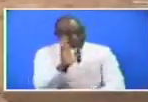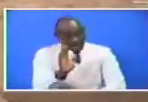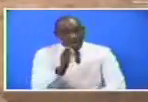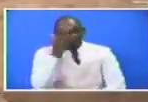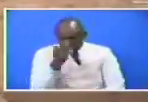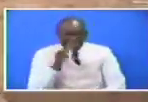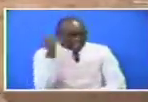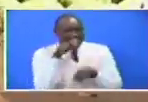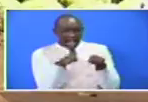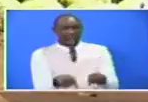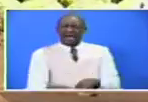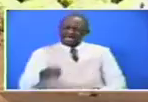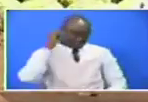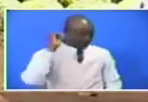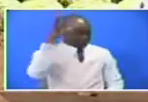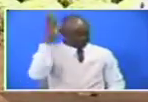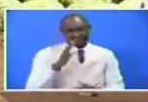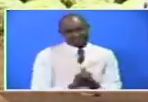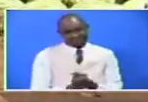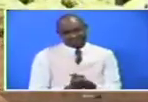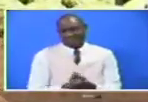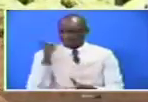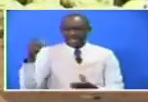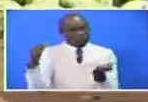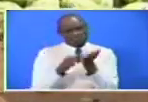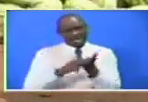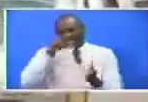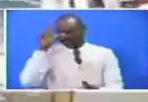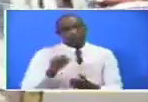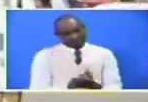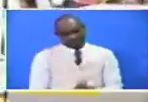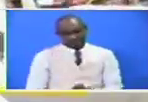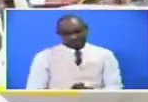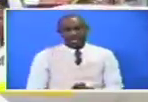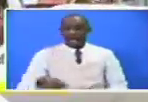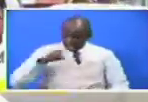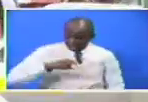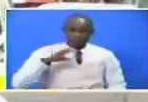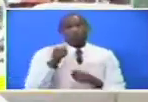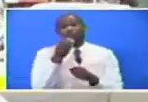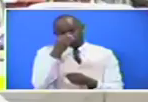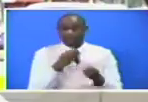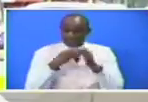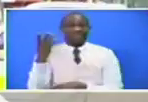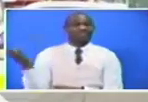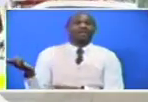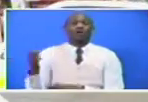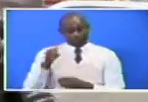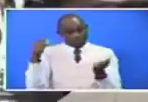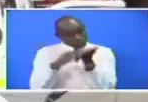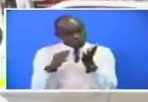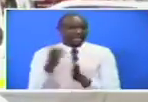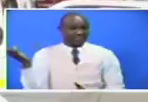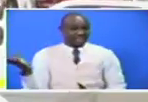ambazo humu nchini ni ghali mno kuliko nchi jirani ya Uganda. Tumetoka kununua vyakula kutoka upande wa